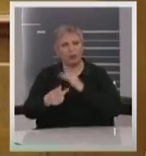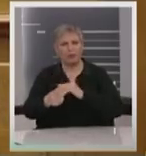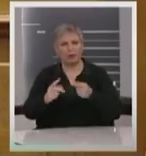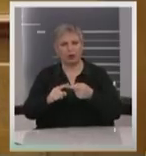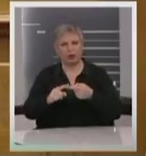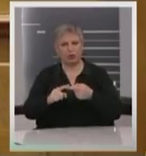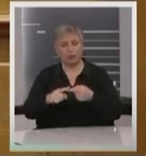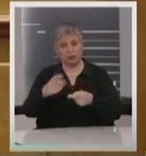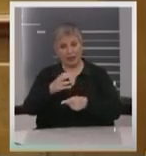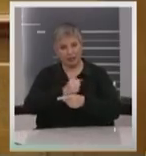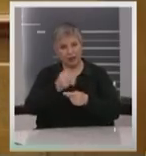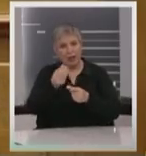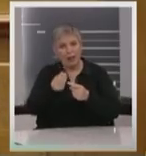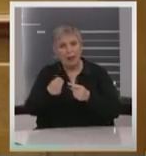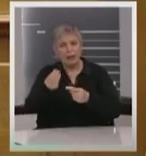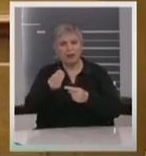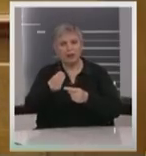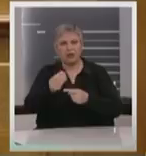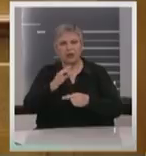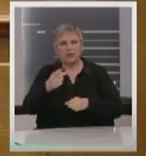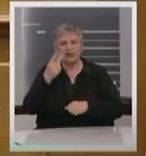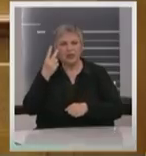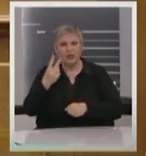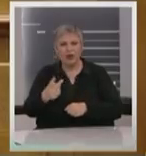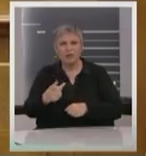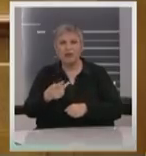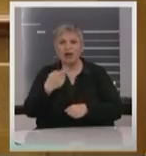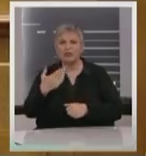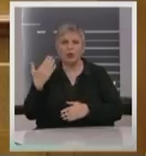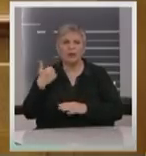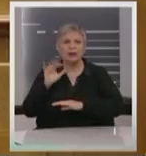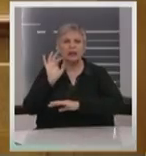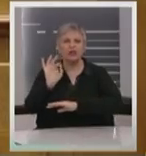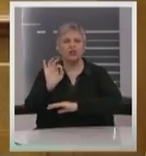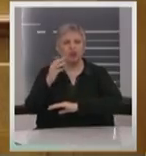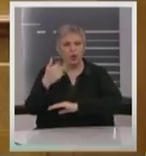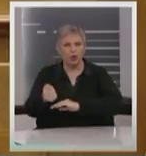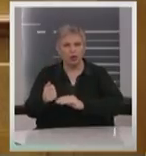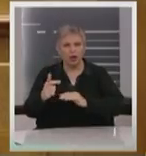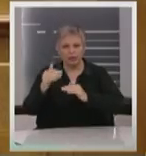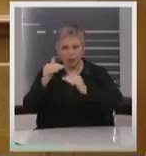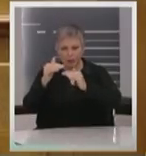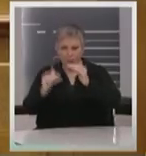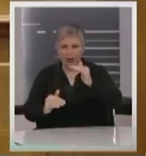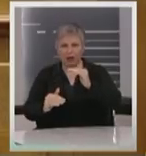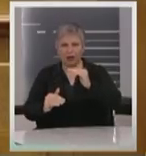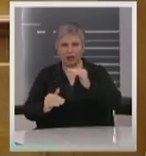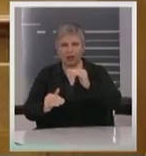μόνο η οικονομία δεν πηγαίνει καλύτερα από τις εκτιμήσεις, αλλά αντιθέτως πηγαίνει πολύ χειρότερα από τις δικές σας αρχικές